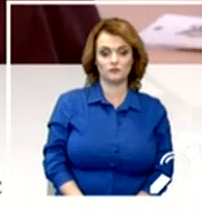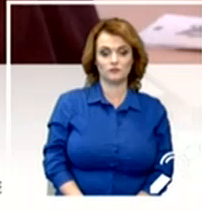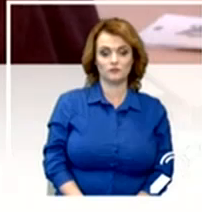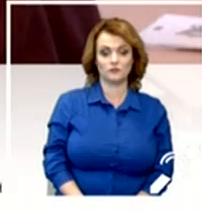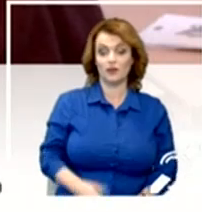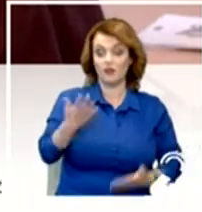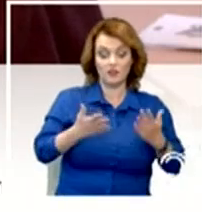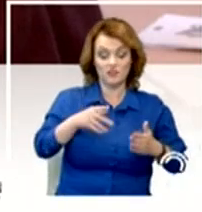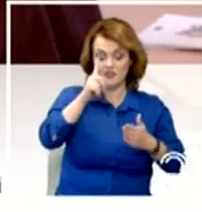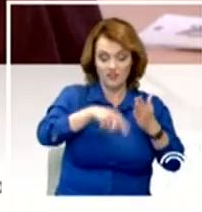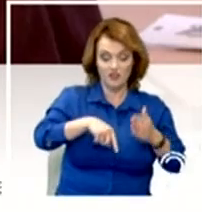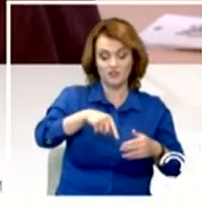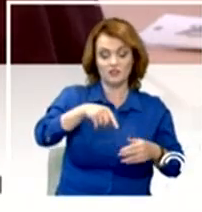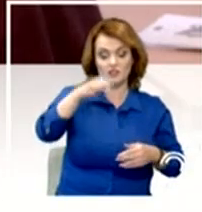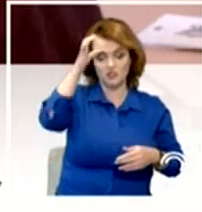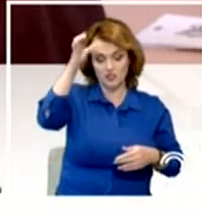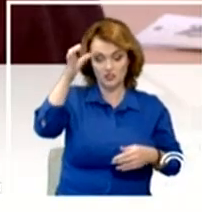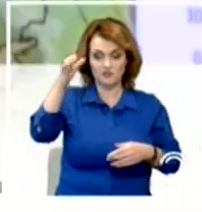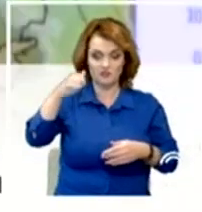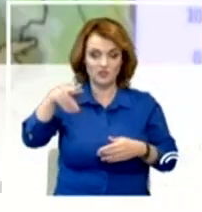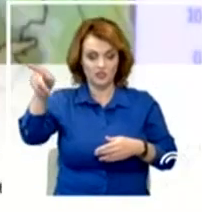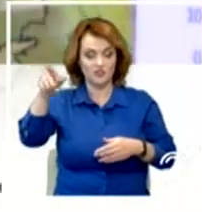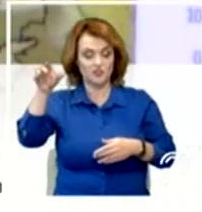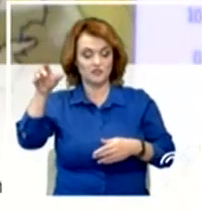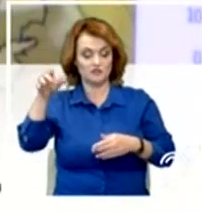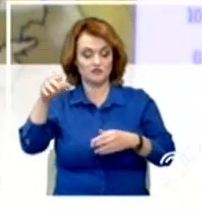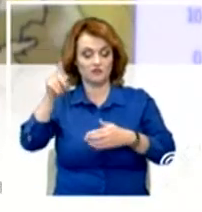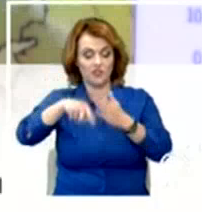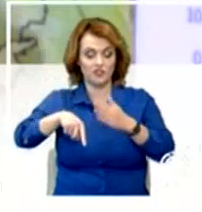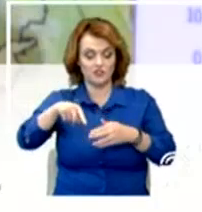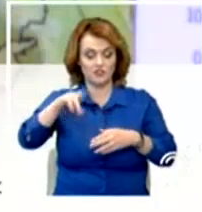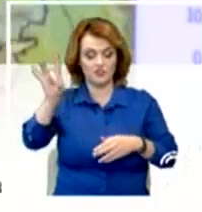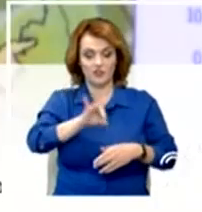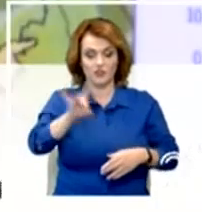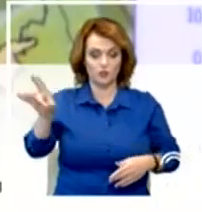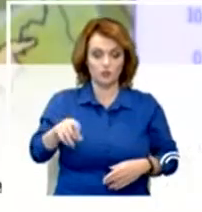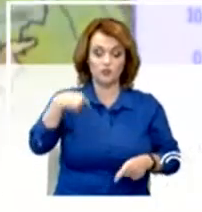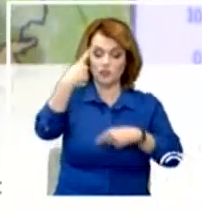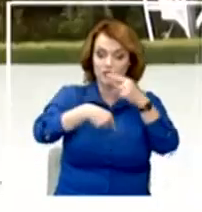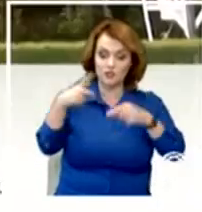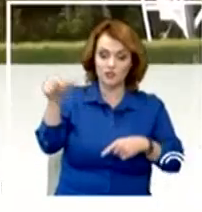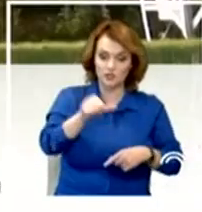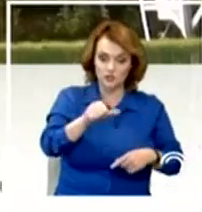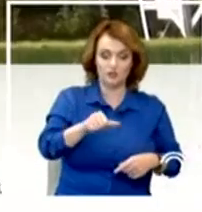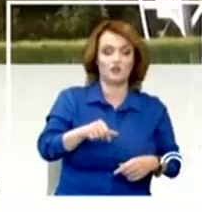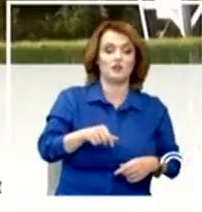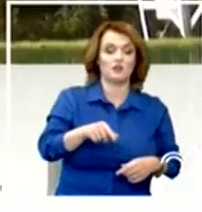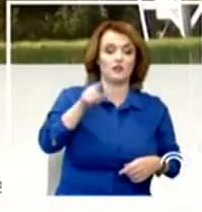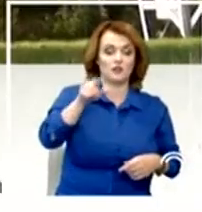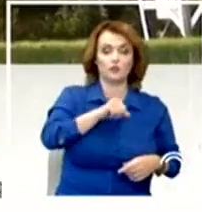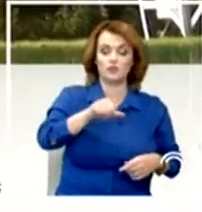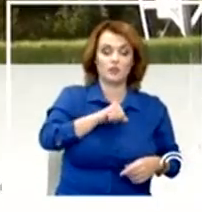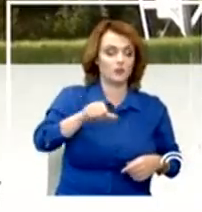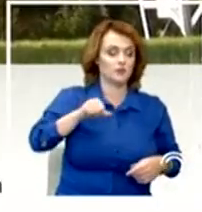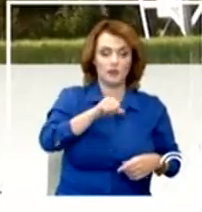religion. That's my answer. Așa că în săptămânile următoare, meteorologii vor fi cei mai ocupați